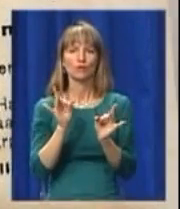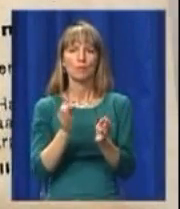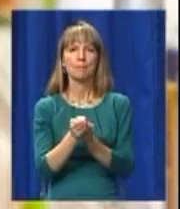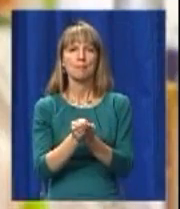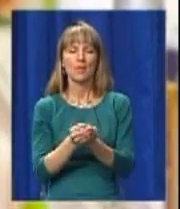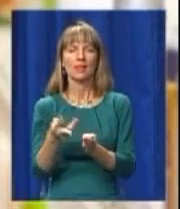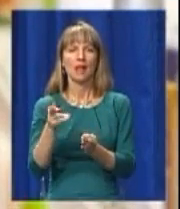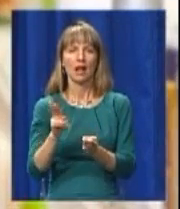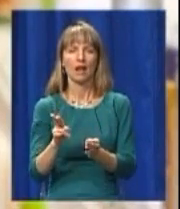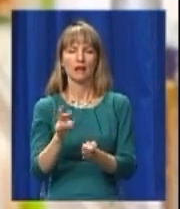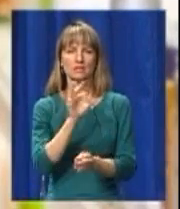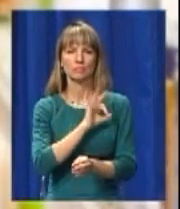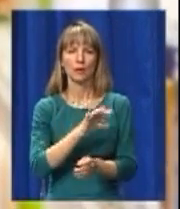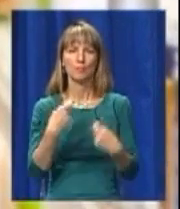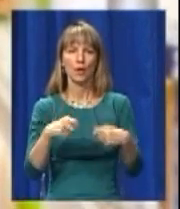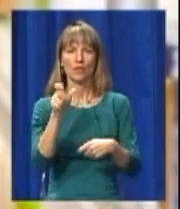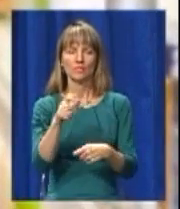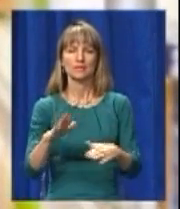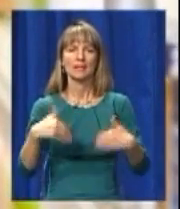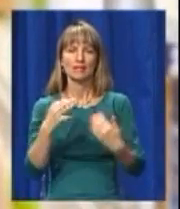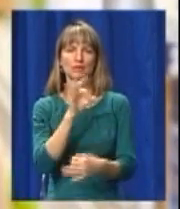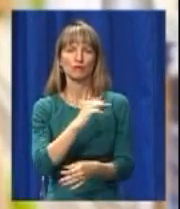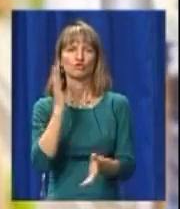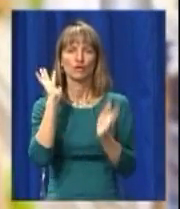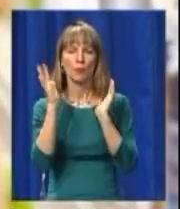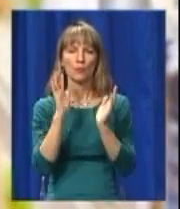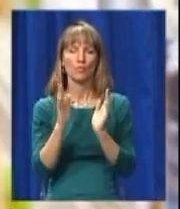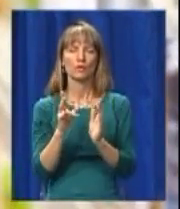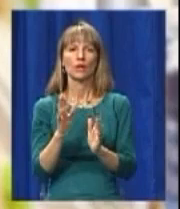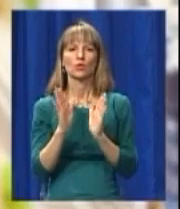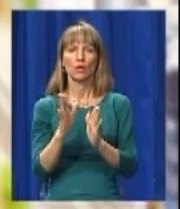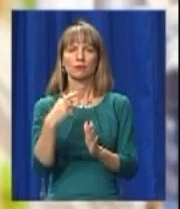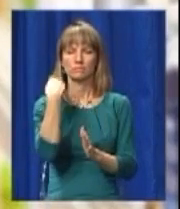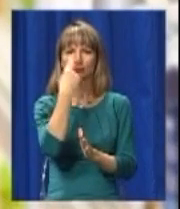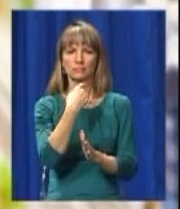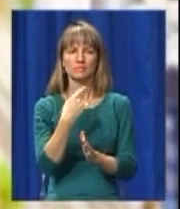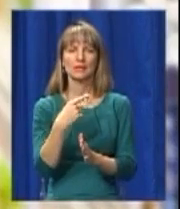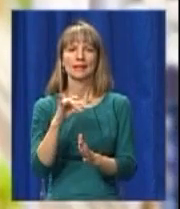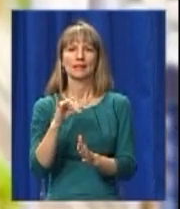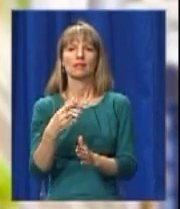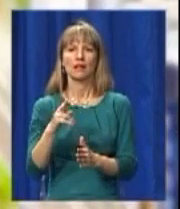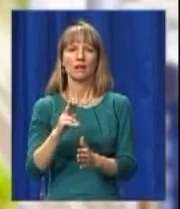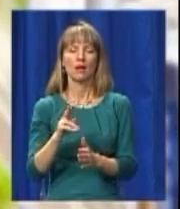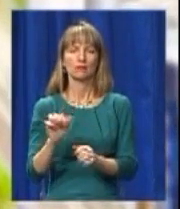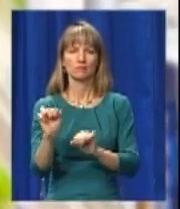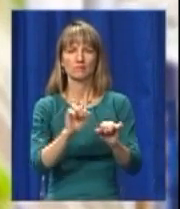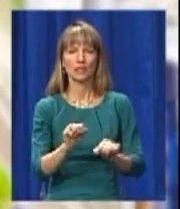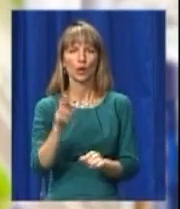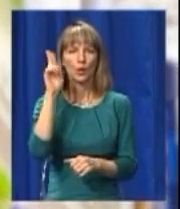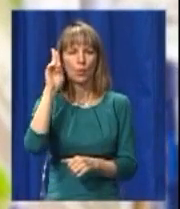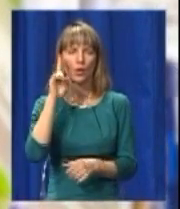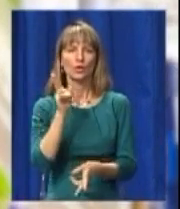загального застосування». Продавці радили використовувати шампунь не тільки для особистої гігієни, а й для миття туалету, кухні,